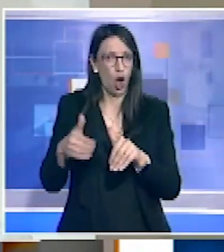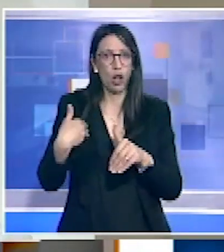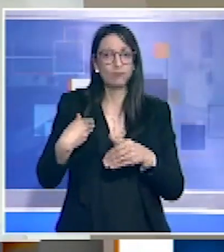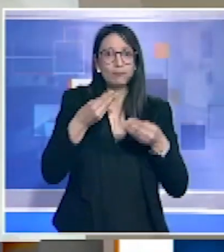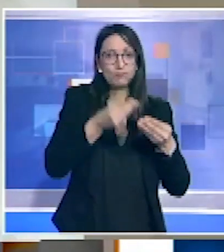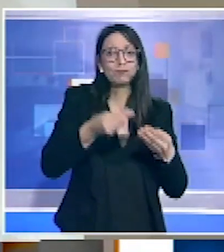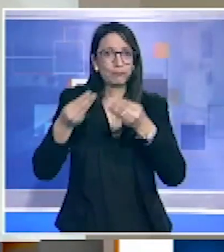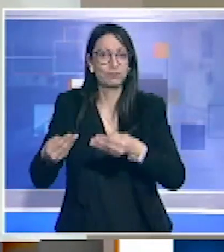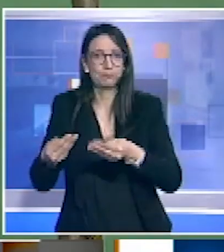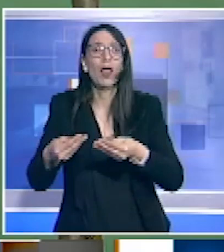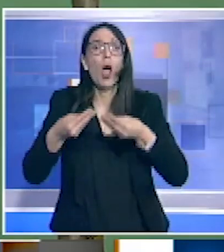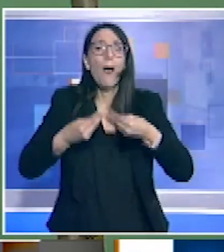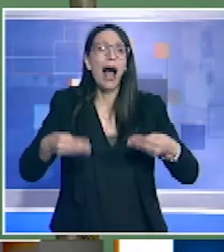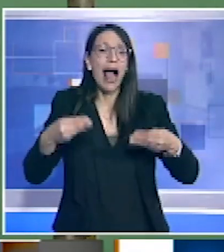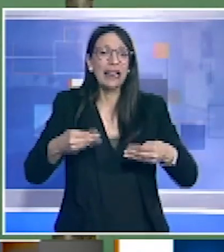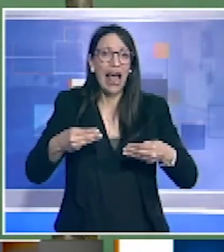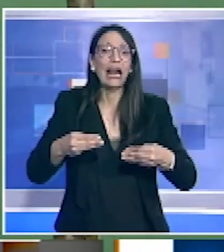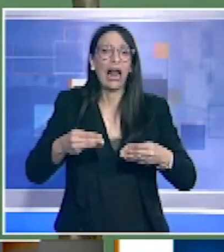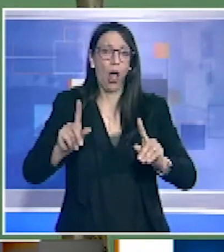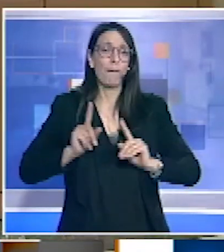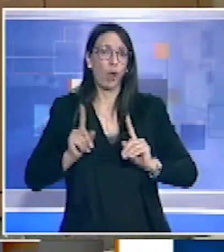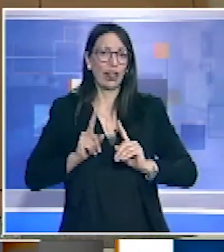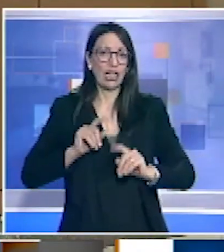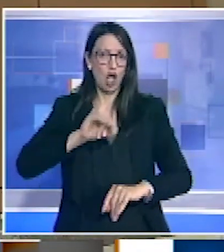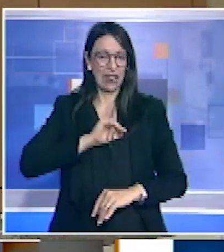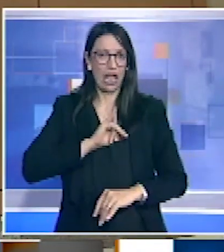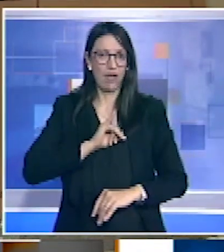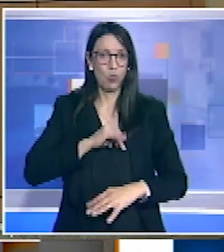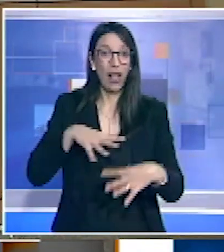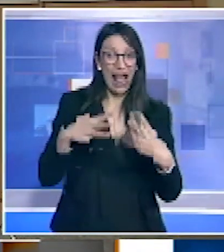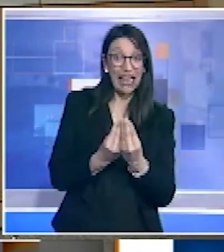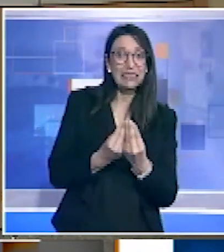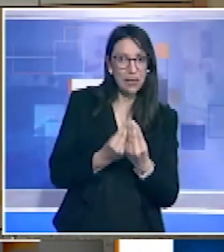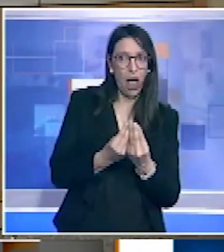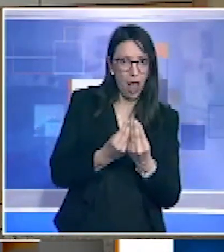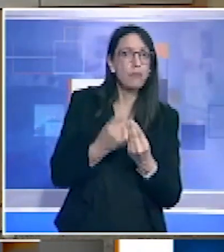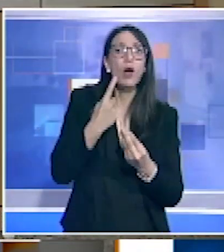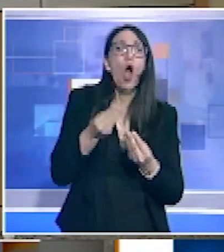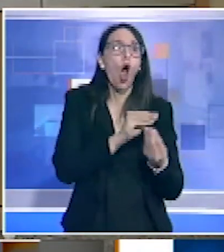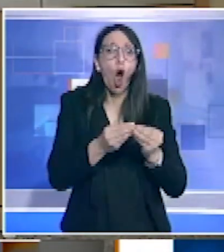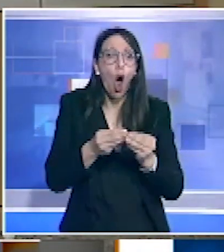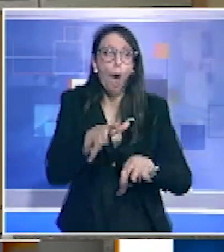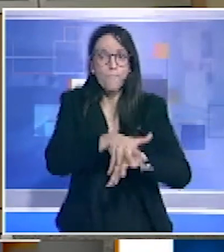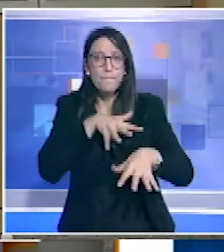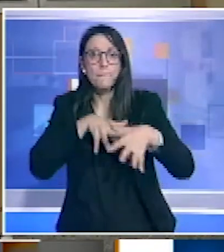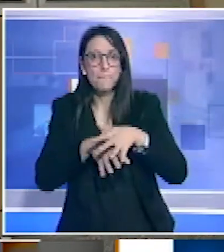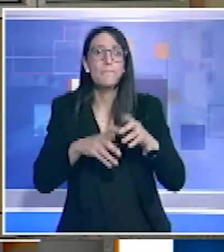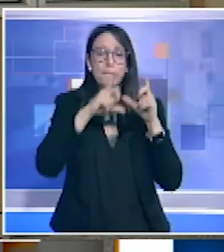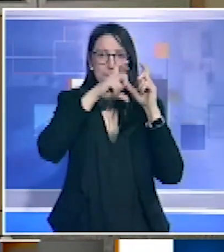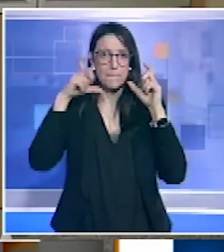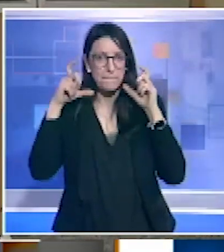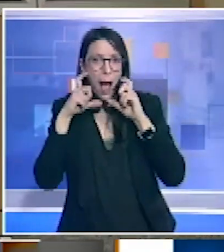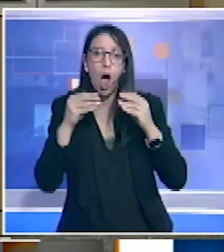dispositivi di protezione individuale e insieme all'operatore gli facciamo vedere come indossare perfettamente una maschera Come